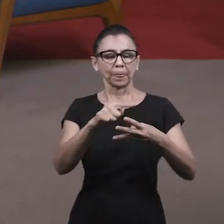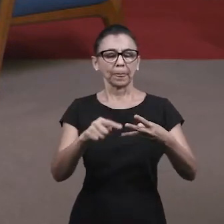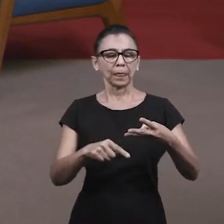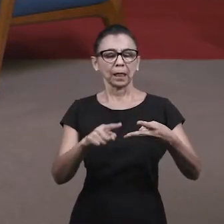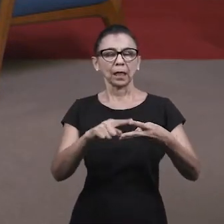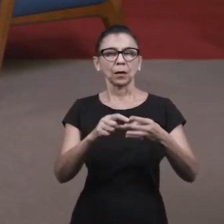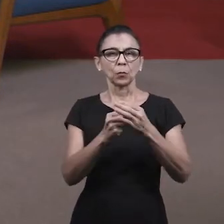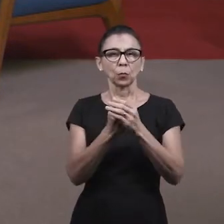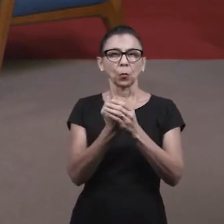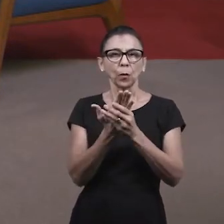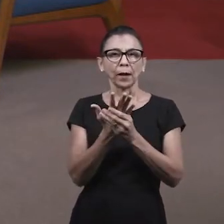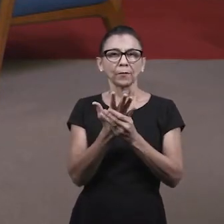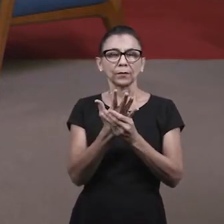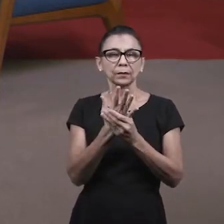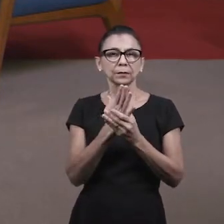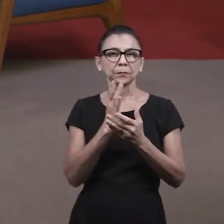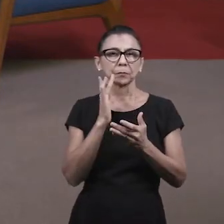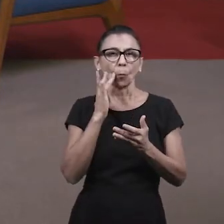une rapide,